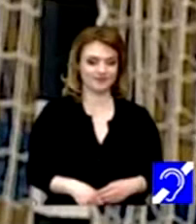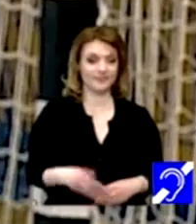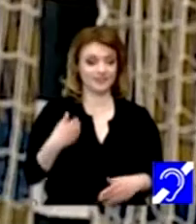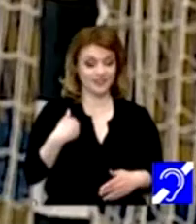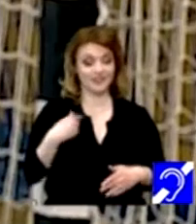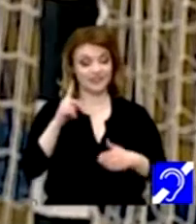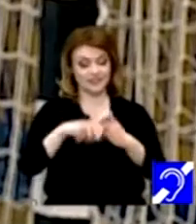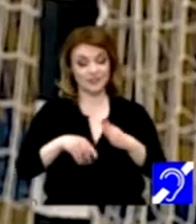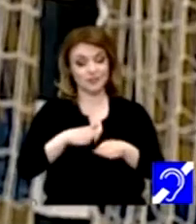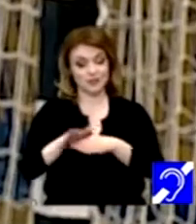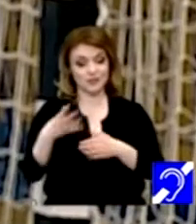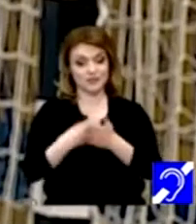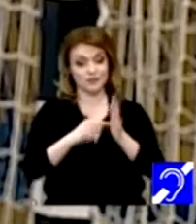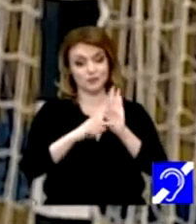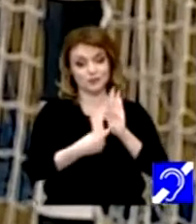să ne îndeplinim obiectivul.